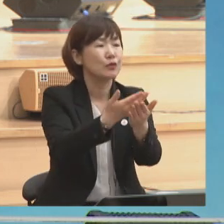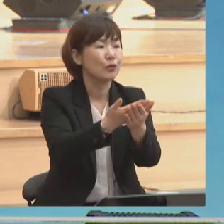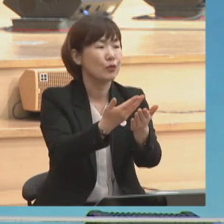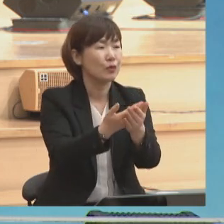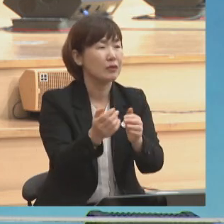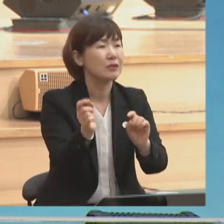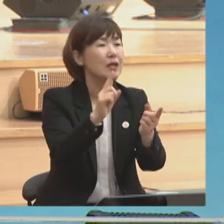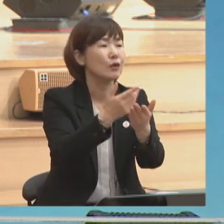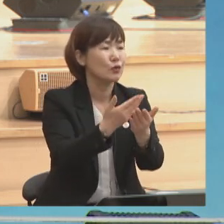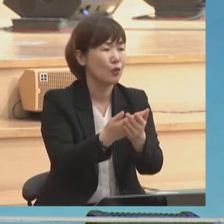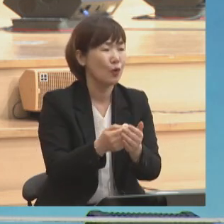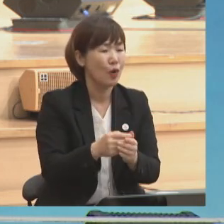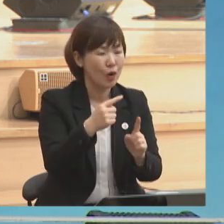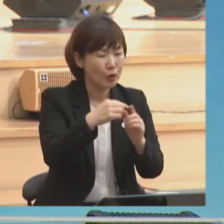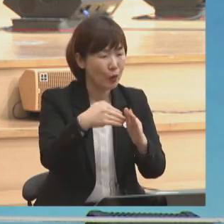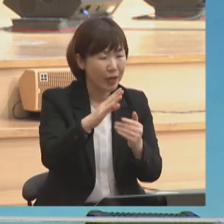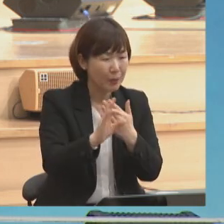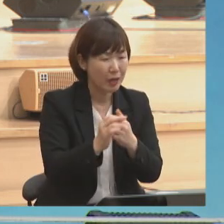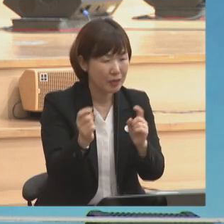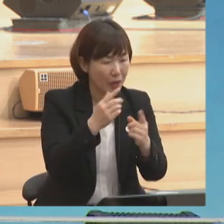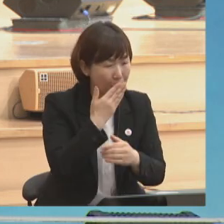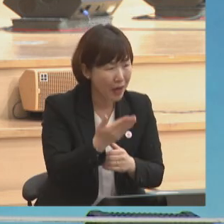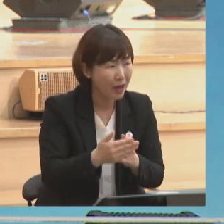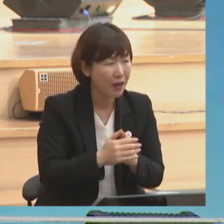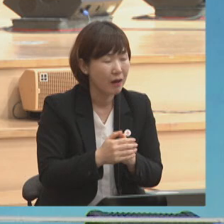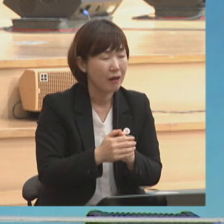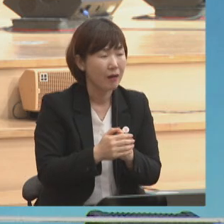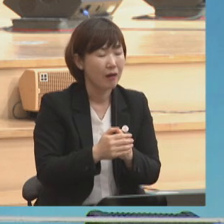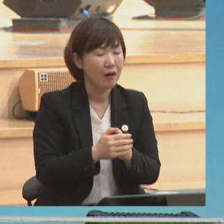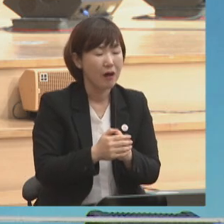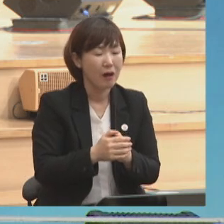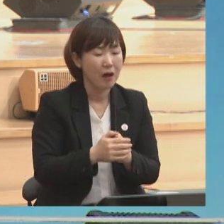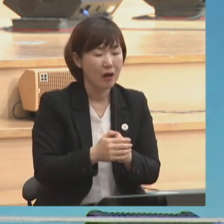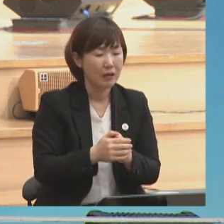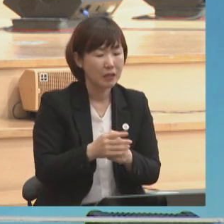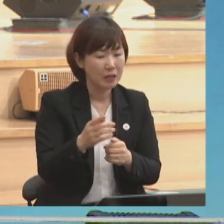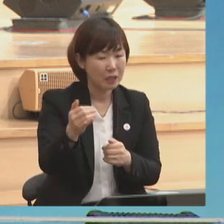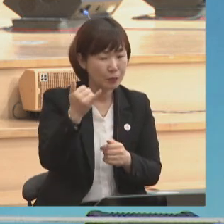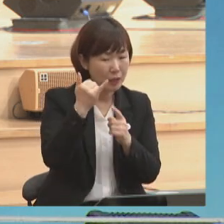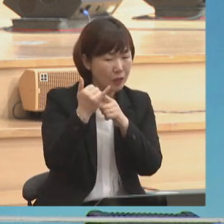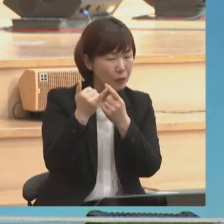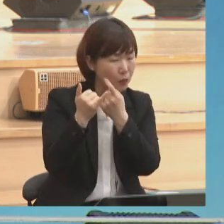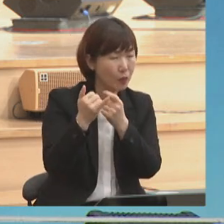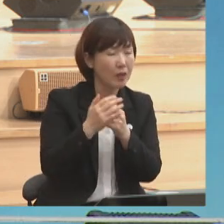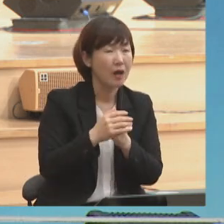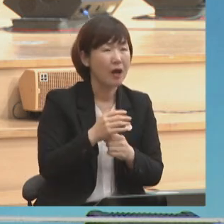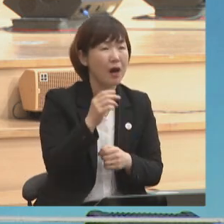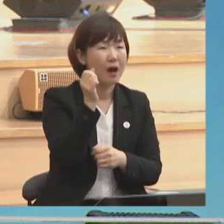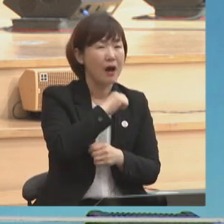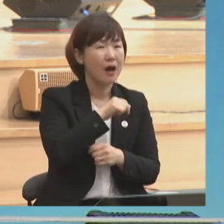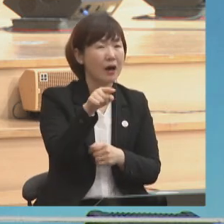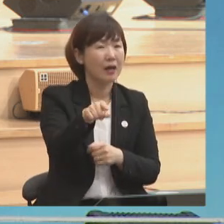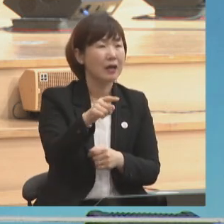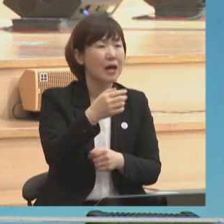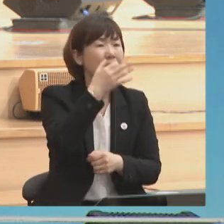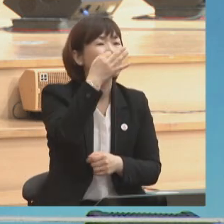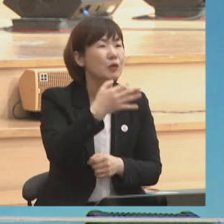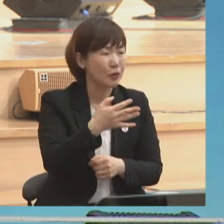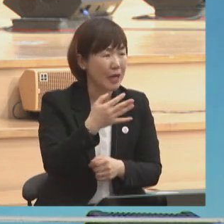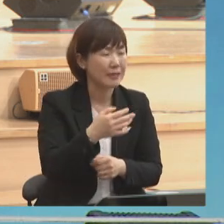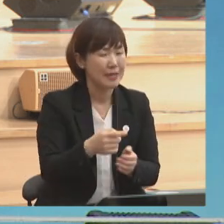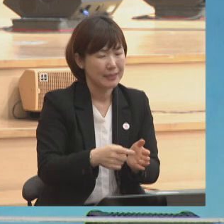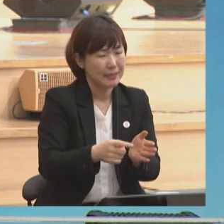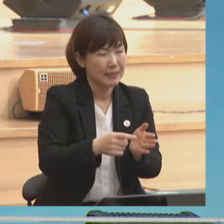교회 가면 살 수 있어? 직감적으로 아 얘가 너무 힘들구나 급하다